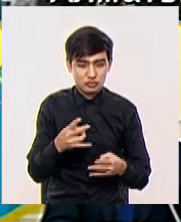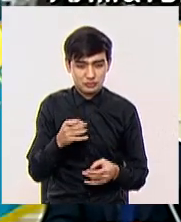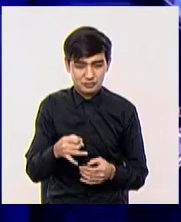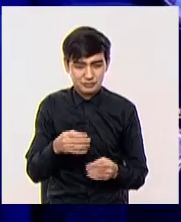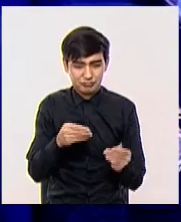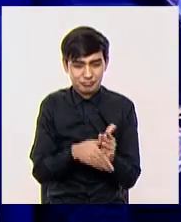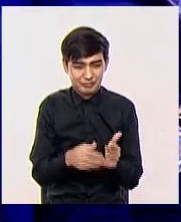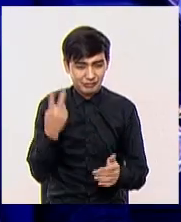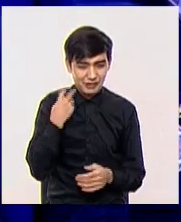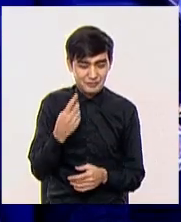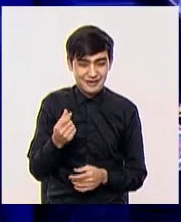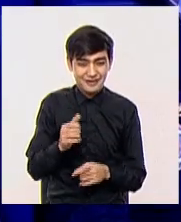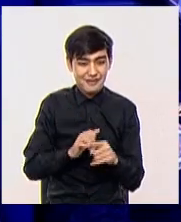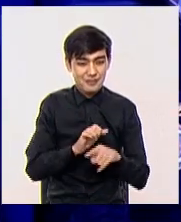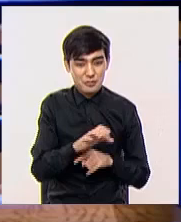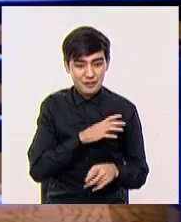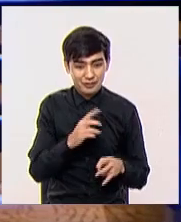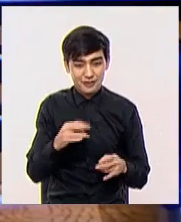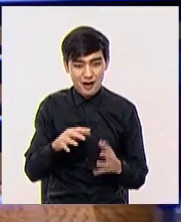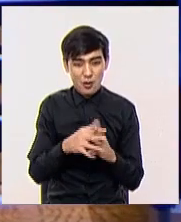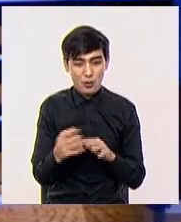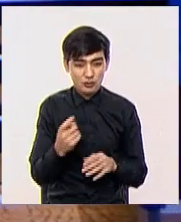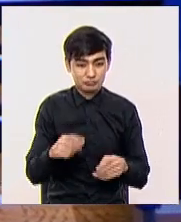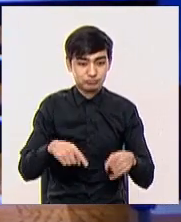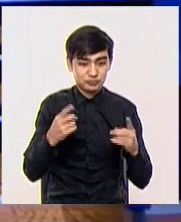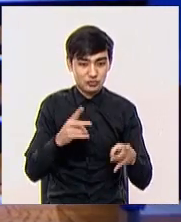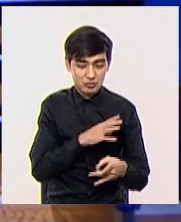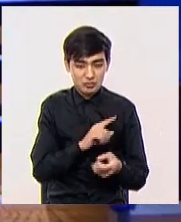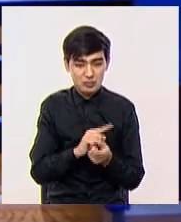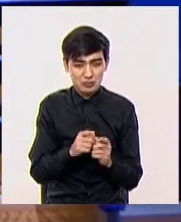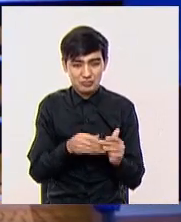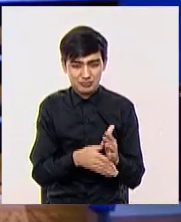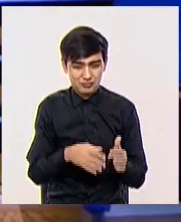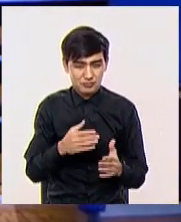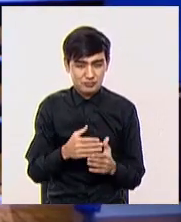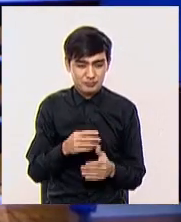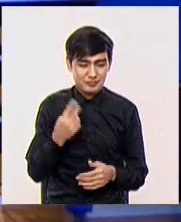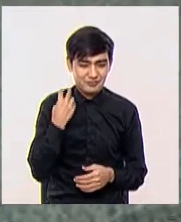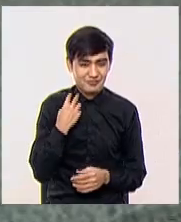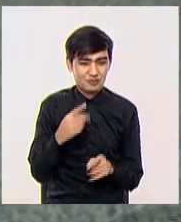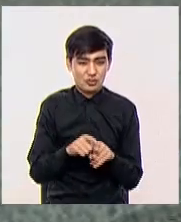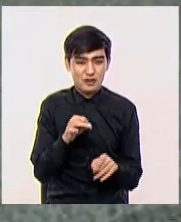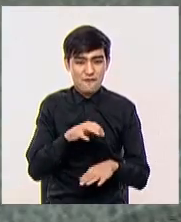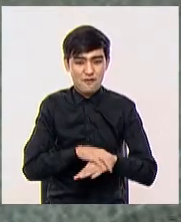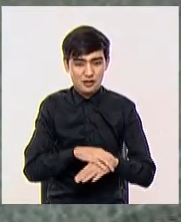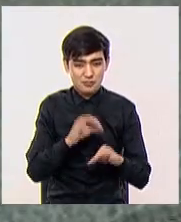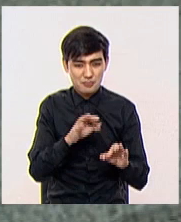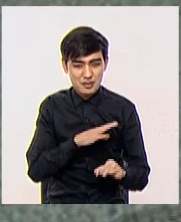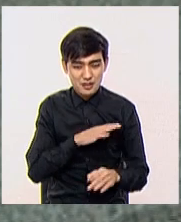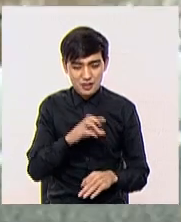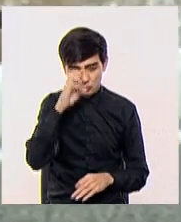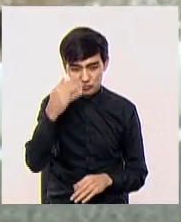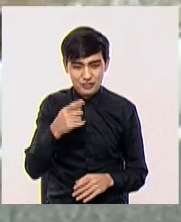растрату средств, выделенных на развитие сельского хозяйства. В частности, глава государства указал на тот факт, что государственные